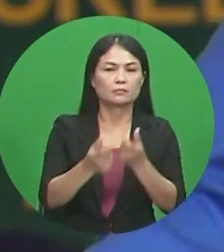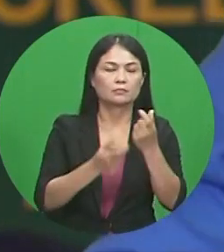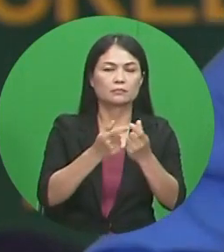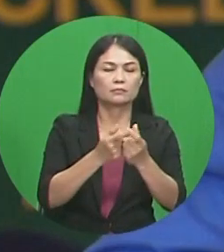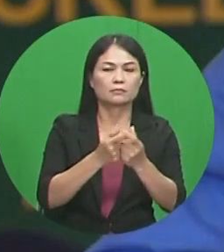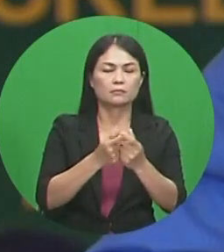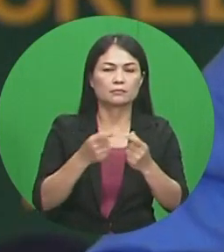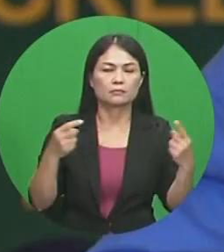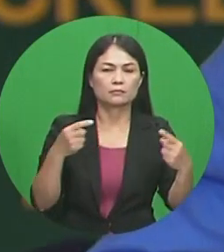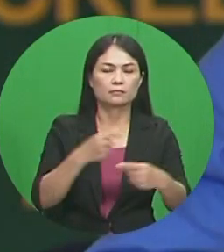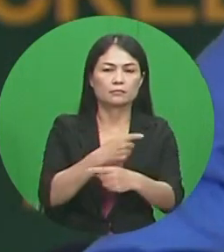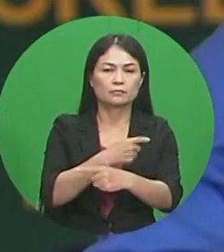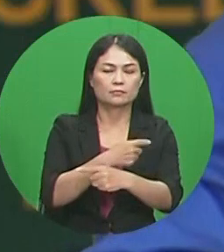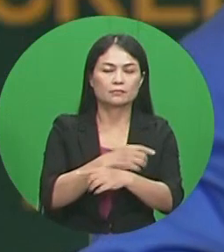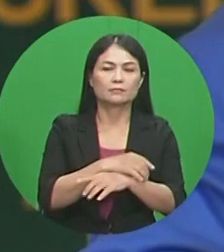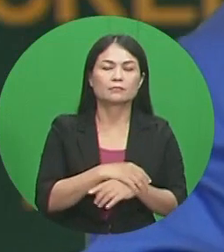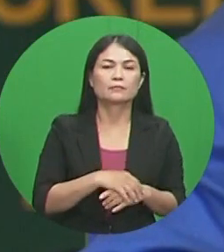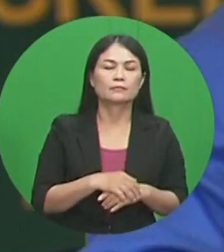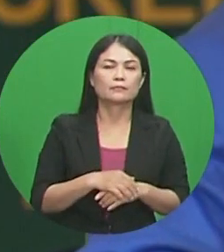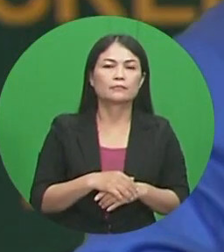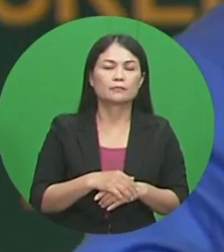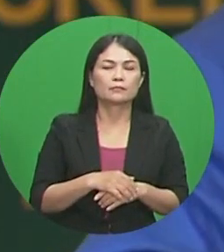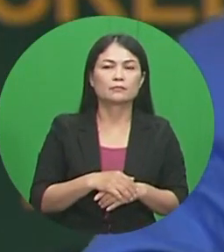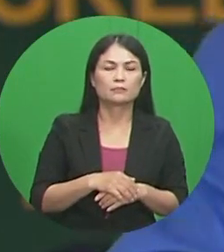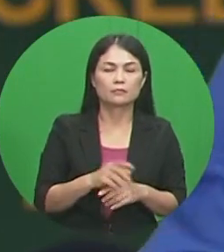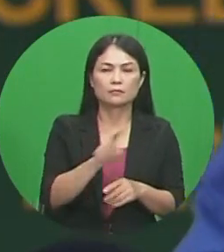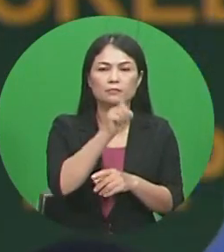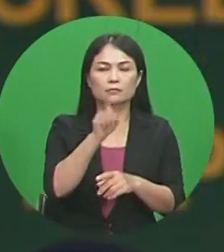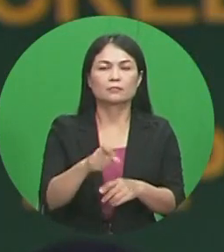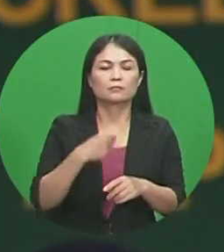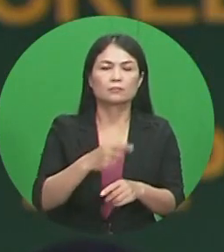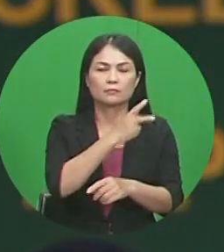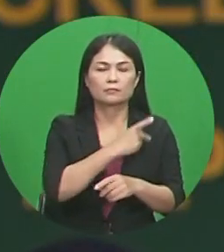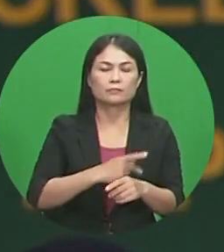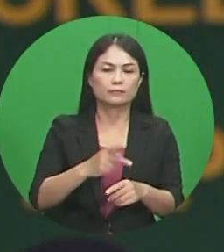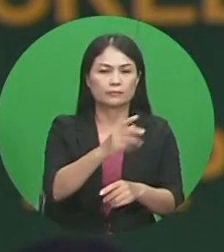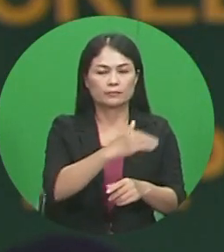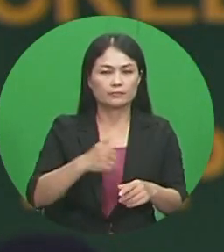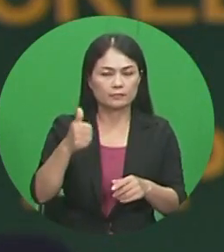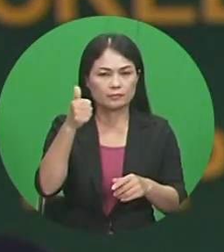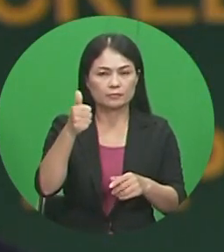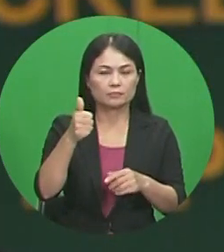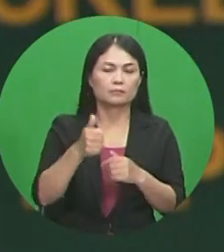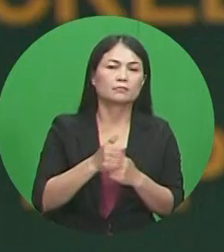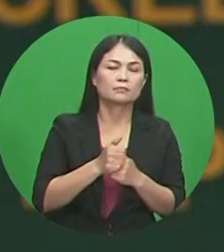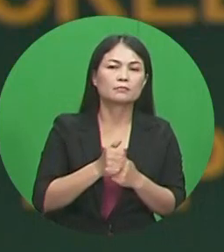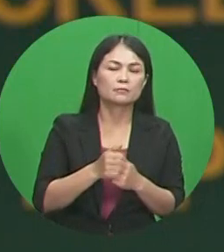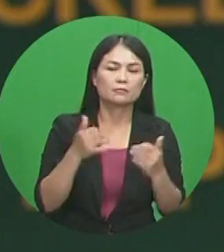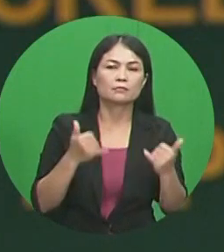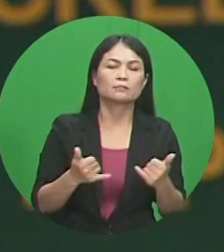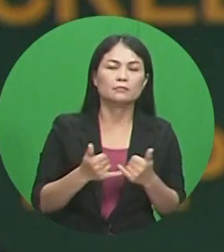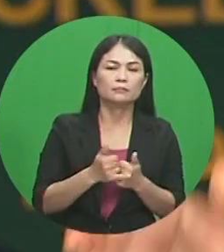ញ្ច្រាស់តើខ្ញុំប្រកាសណាខ្ញុំវាសង្ហាណាស់ទៅអីបានឥឡូវ